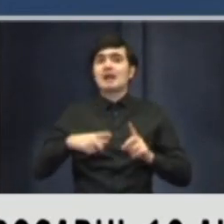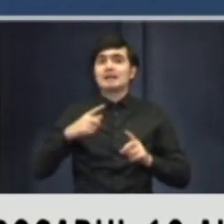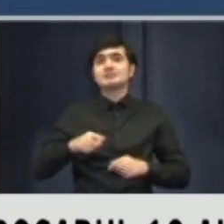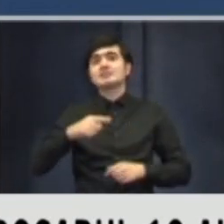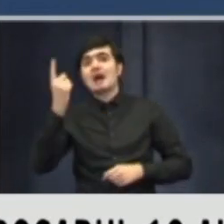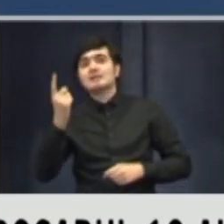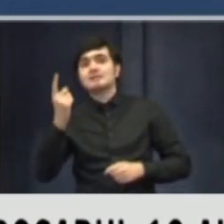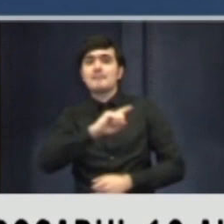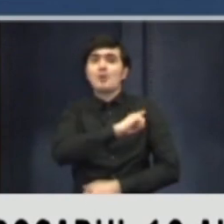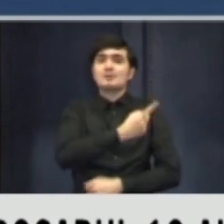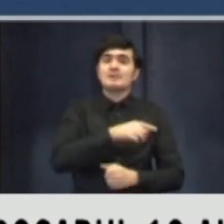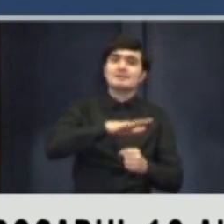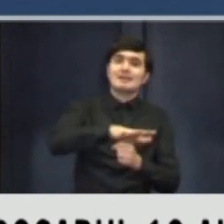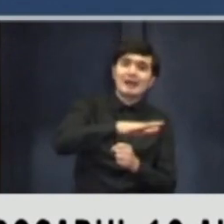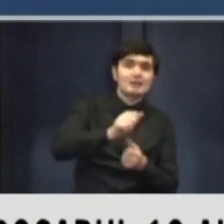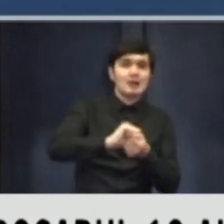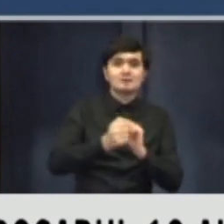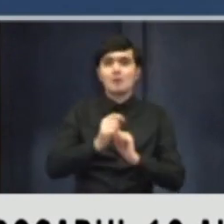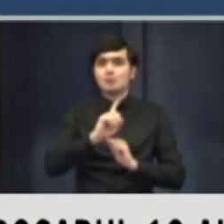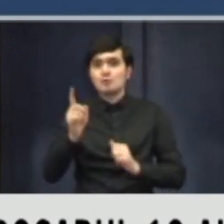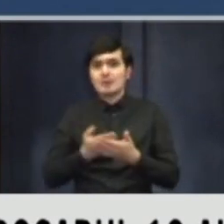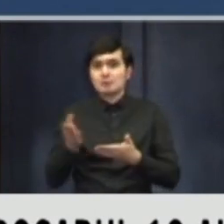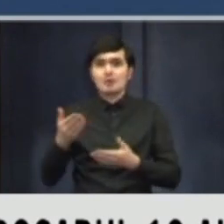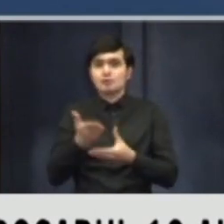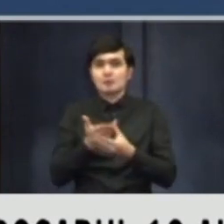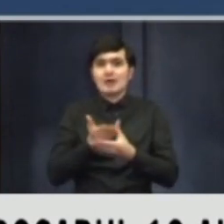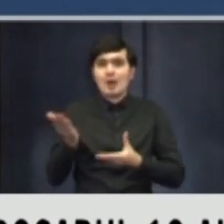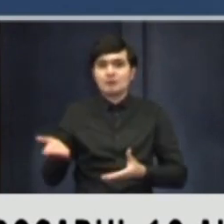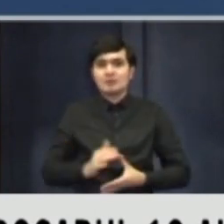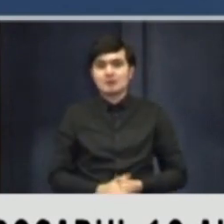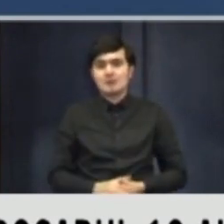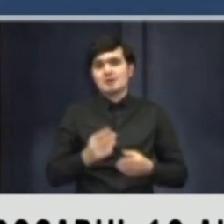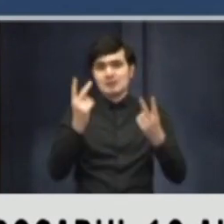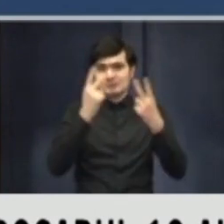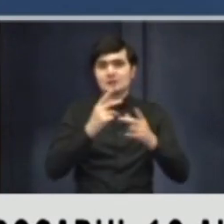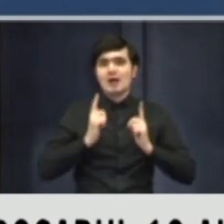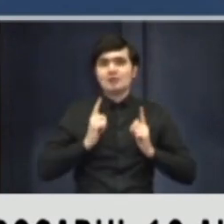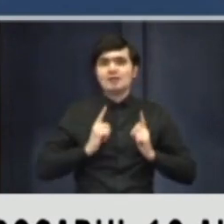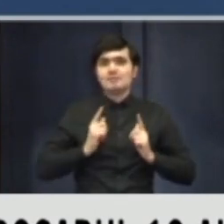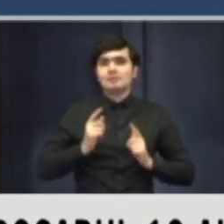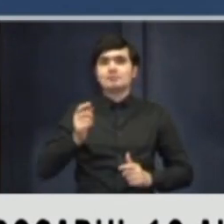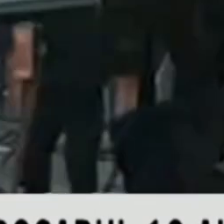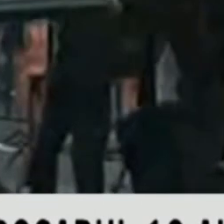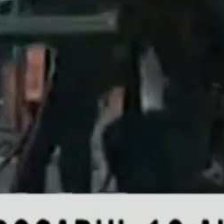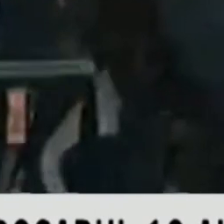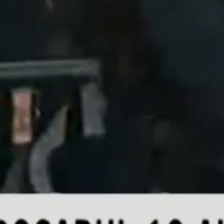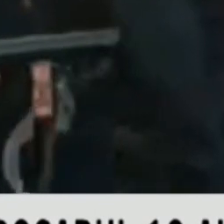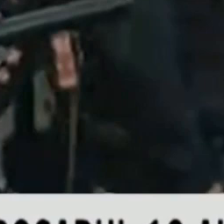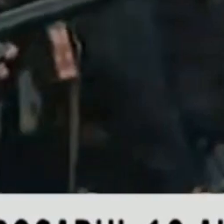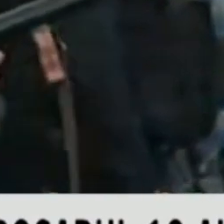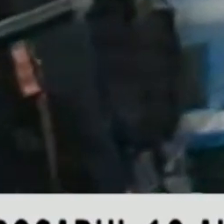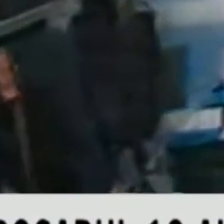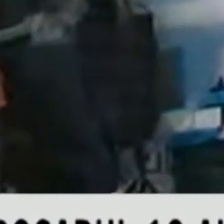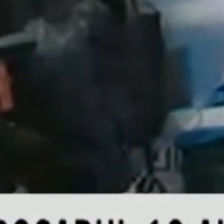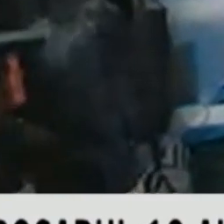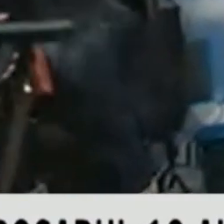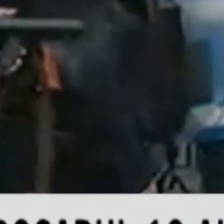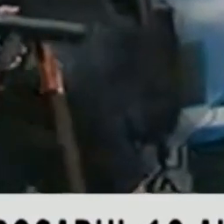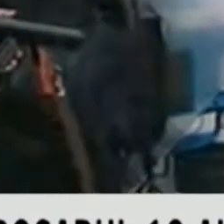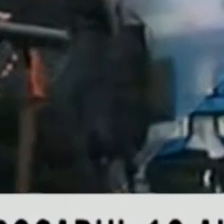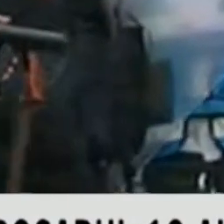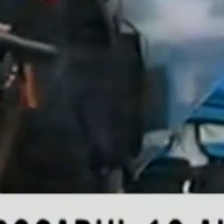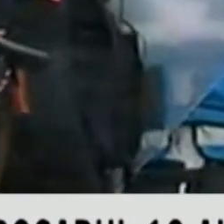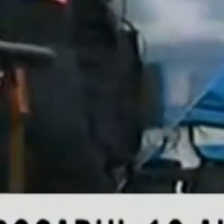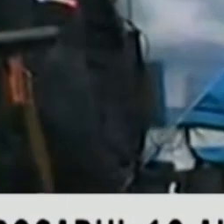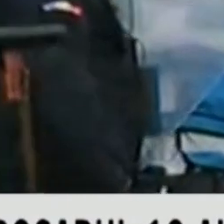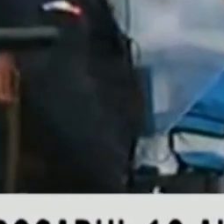poate face ceva sau nu în acest moment. Vă dați seama că aștept opinia expertilor în această situație. Tribunalul București a respins solicitarea